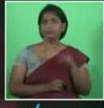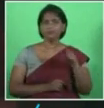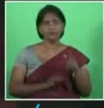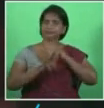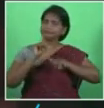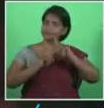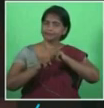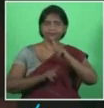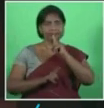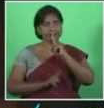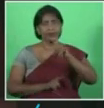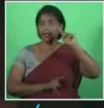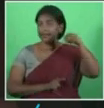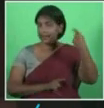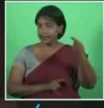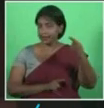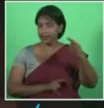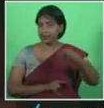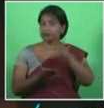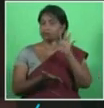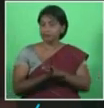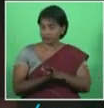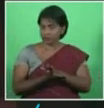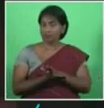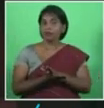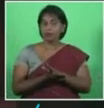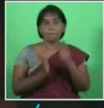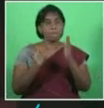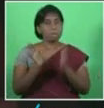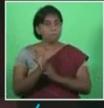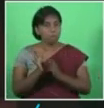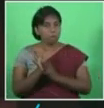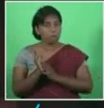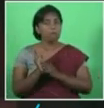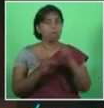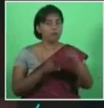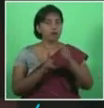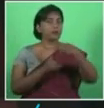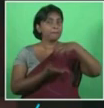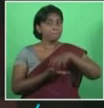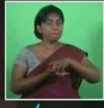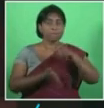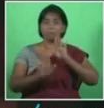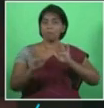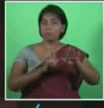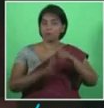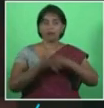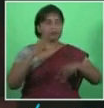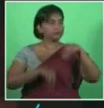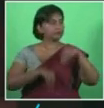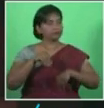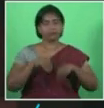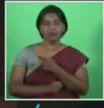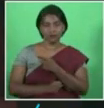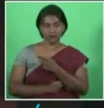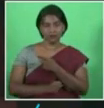මොන දේ කිව්වත් හෙට දවසේ මේක සම්මත වුණොත් මාර්තුවේ පවත්වන පළාත් පාලන මැතිවරණයට අනිවාර්යෙන්ම